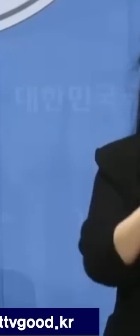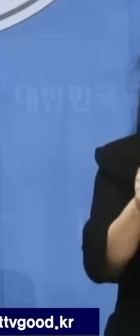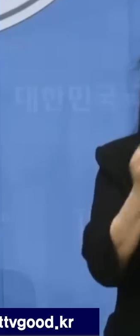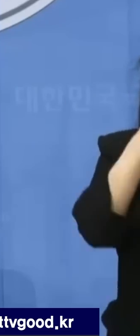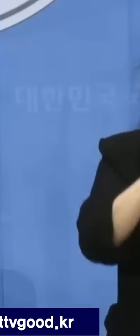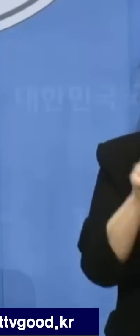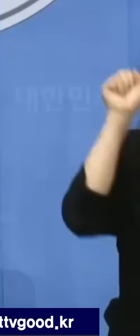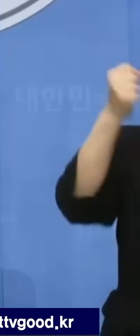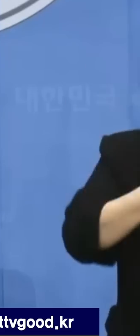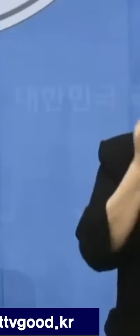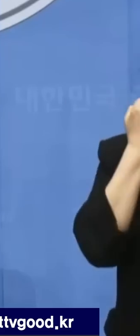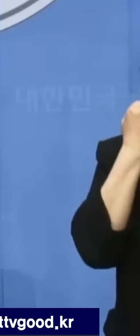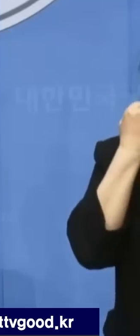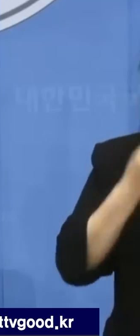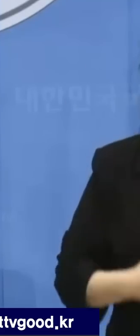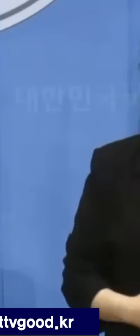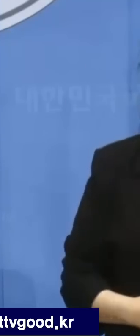됩니다.